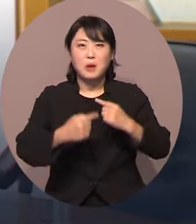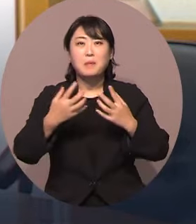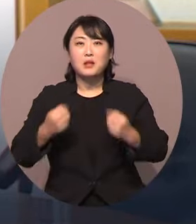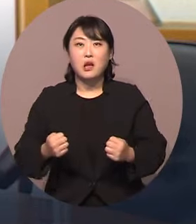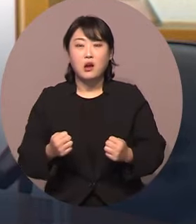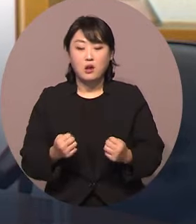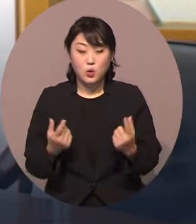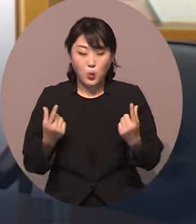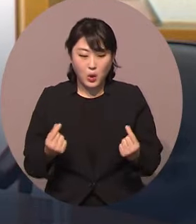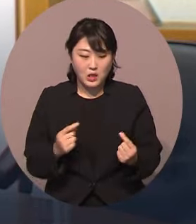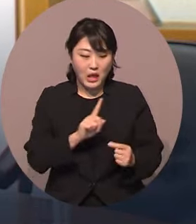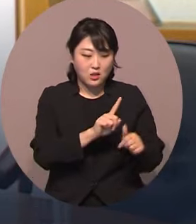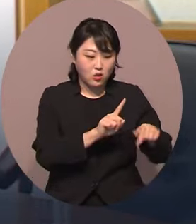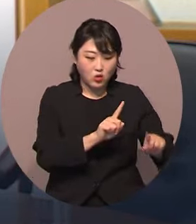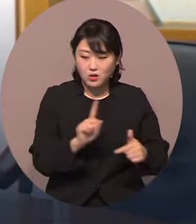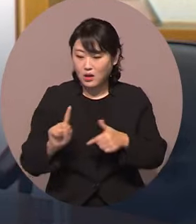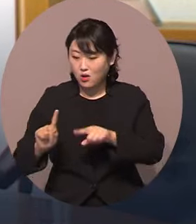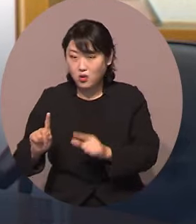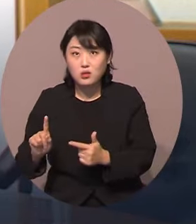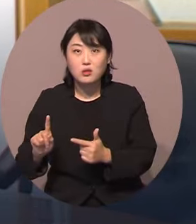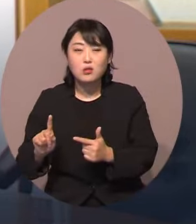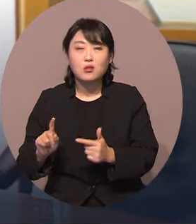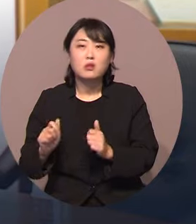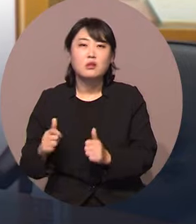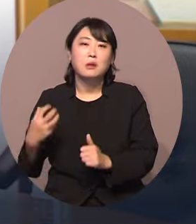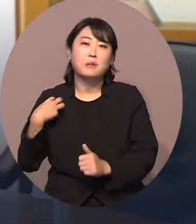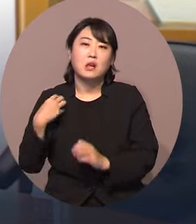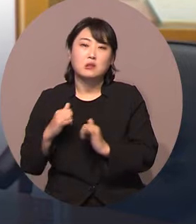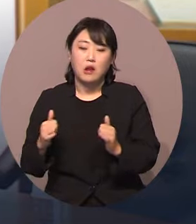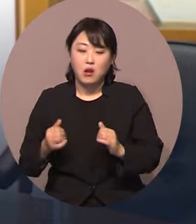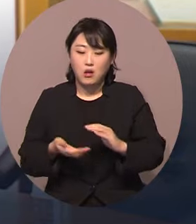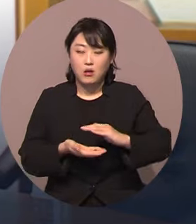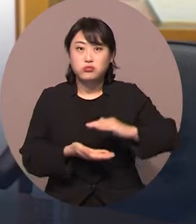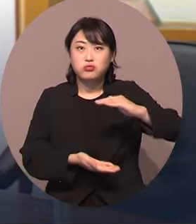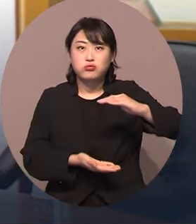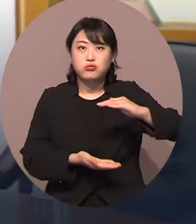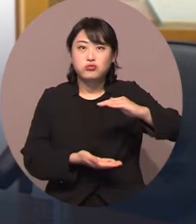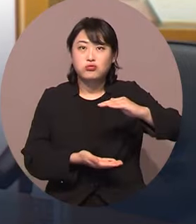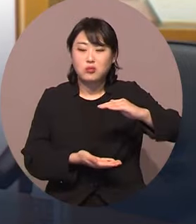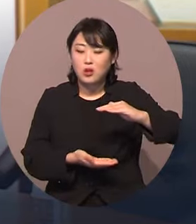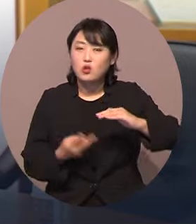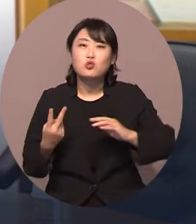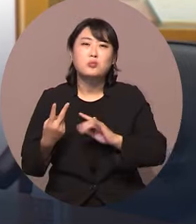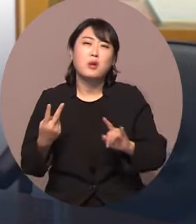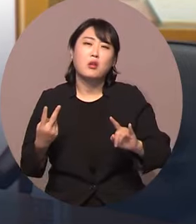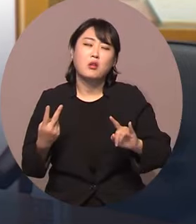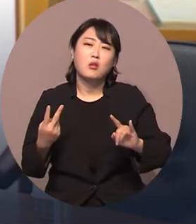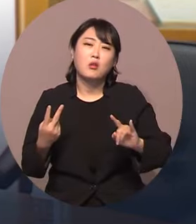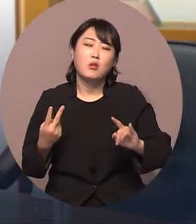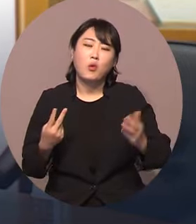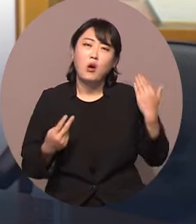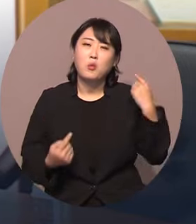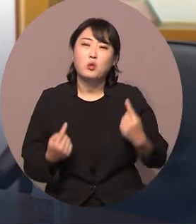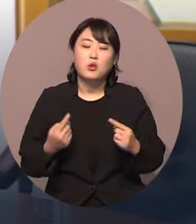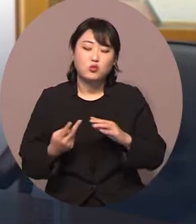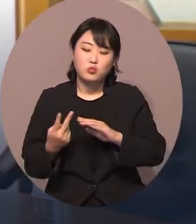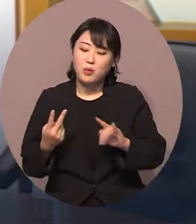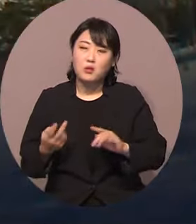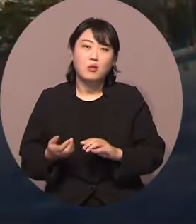한건이라도 법관이 보아야 하는 그 쪽수가 한 두배 정도로 늘었다고